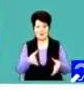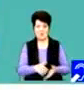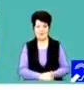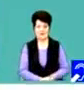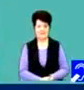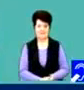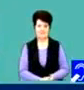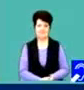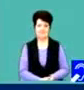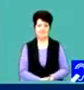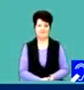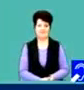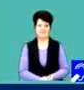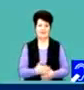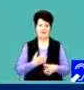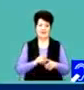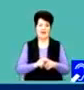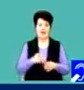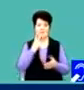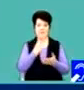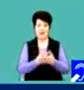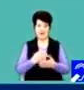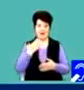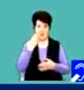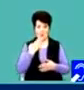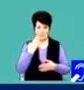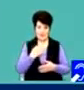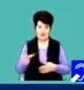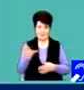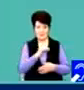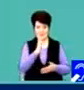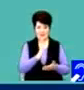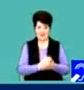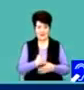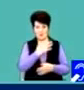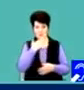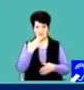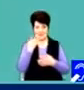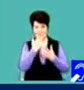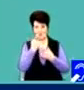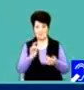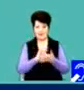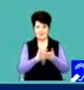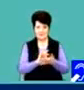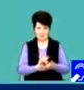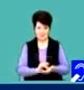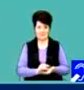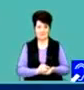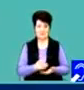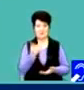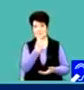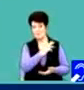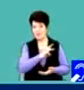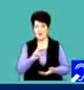lume ghidul michl reapare în România după opt ani are peste 500 de pagini cu o mulțime de informații turistice și se vinde în peste 1 milion de